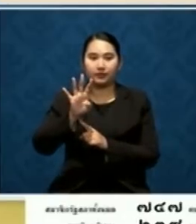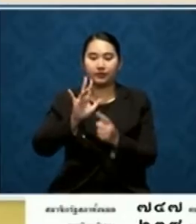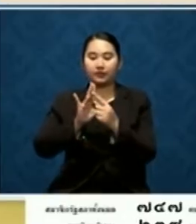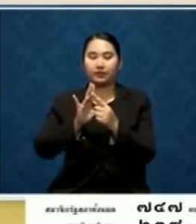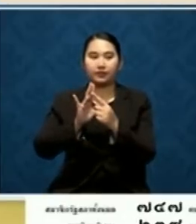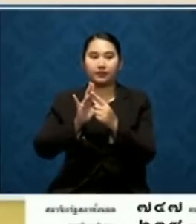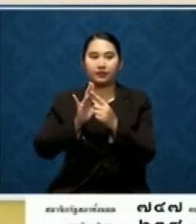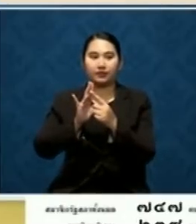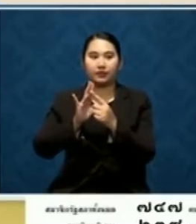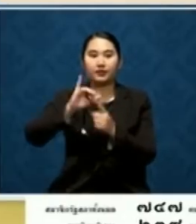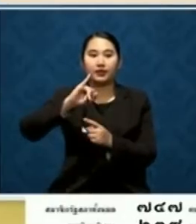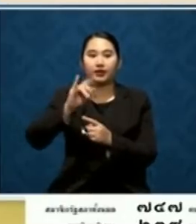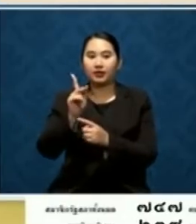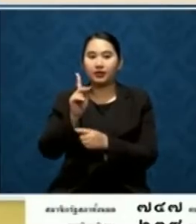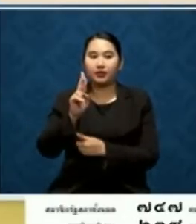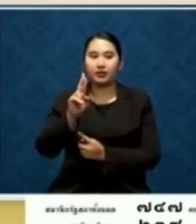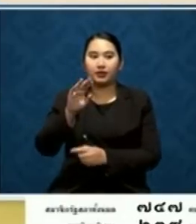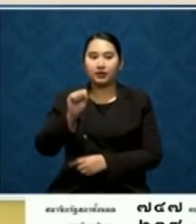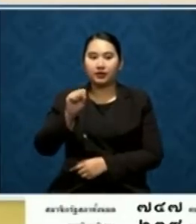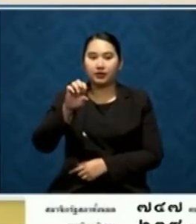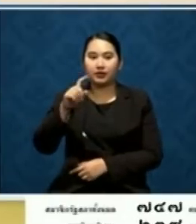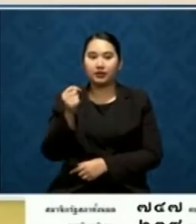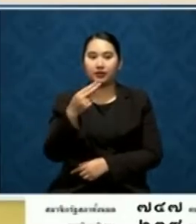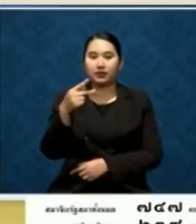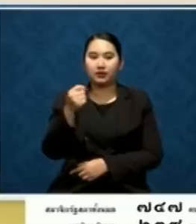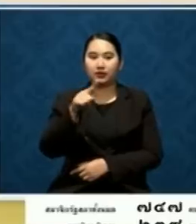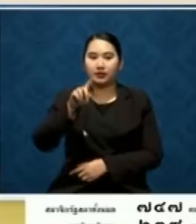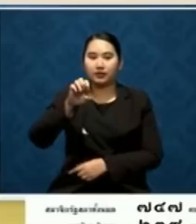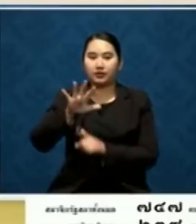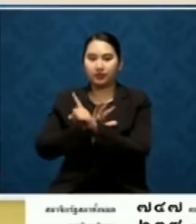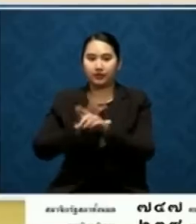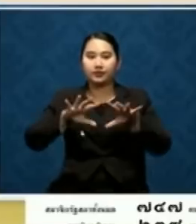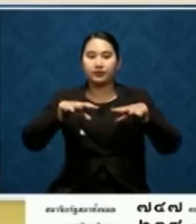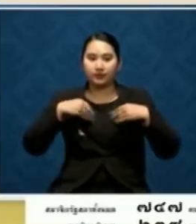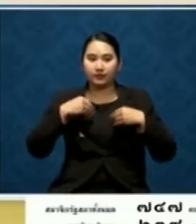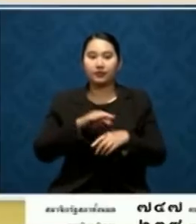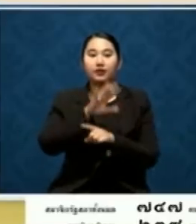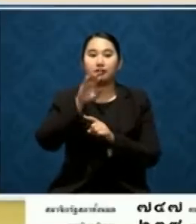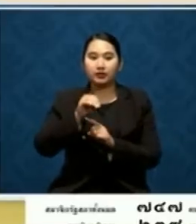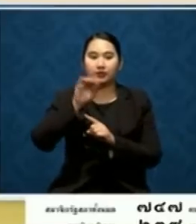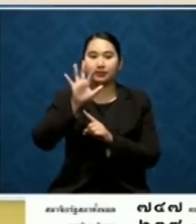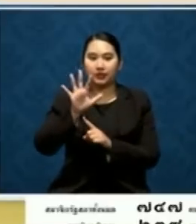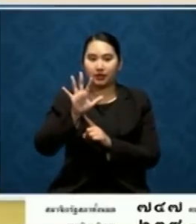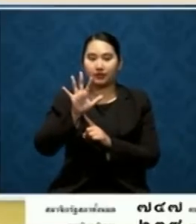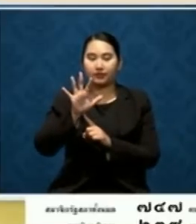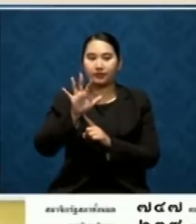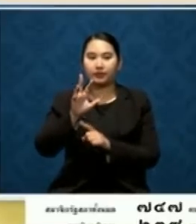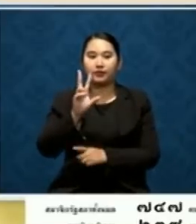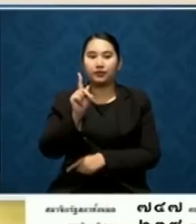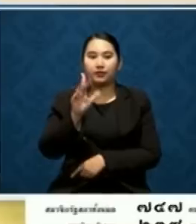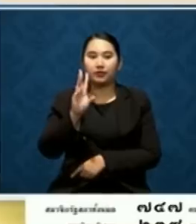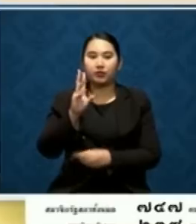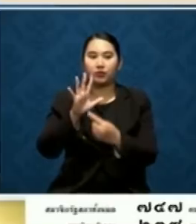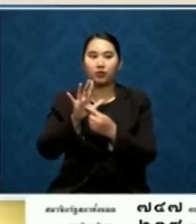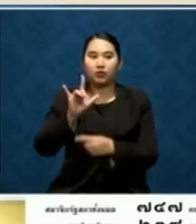คุณไกรสิทธิ์ตันติศิริน เห็นชอบครับ 45นายขวัญชาติวงสุ